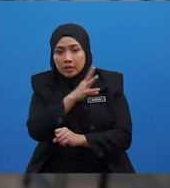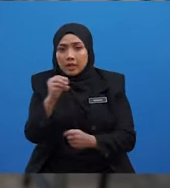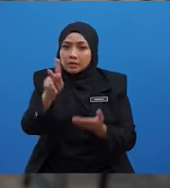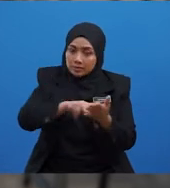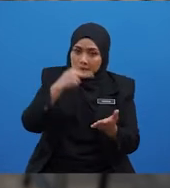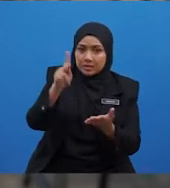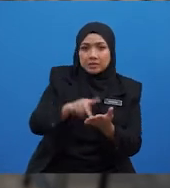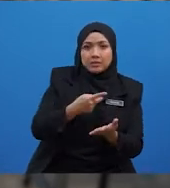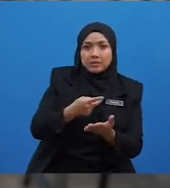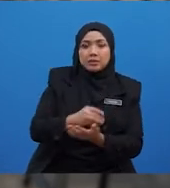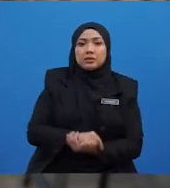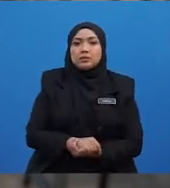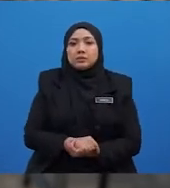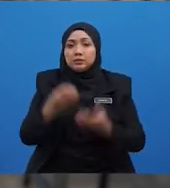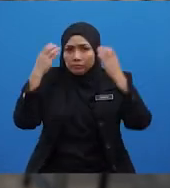dikemaskini.